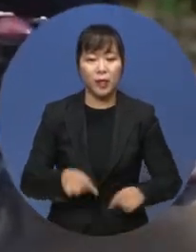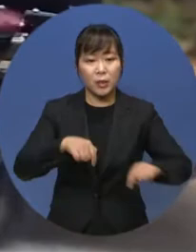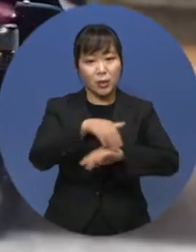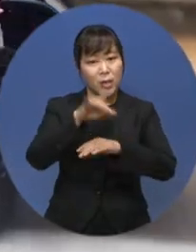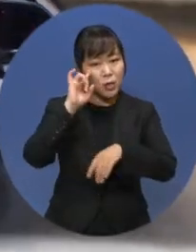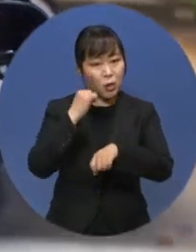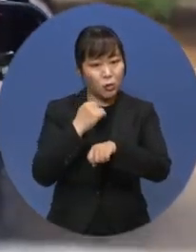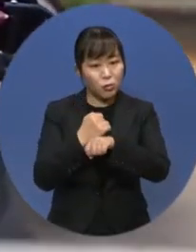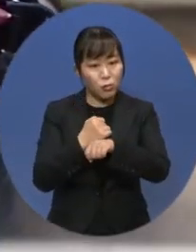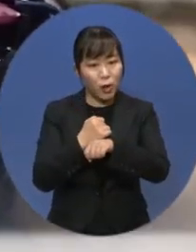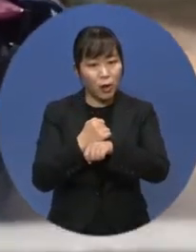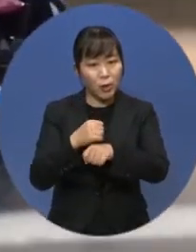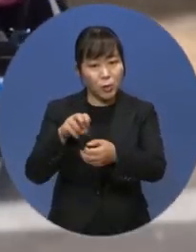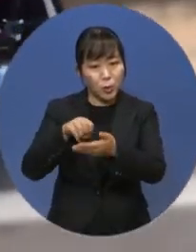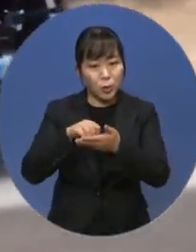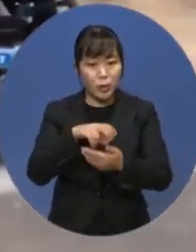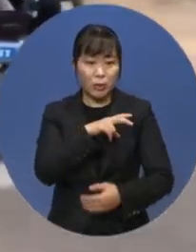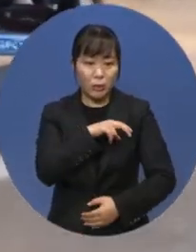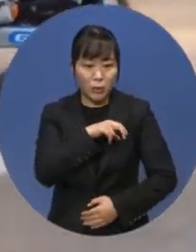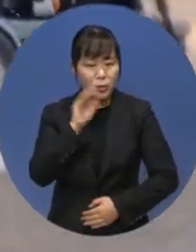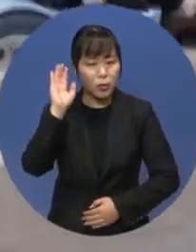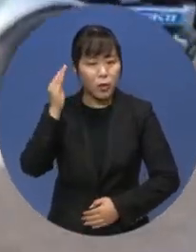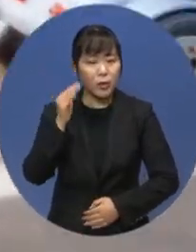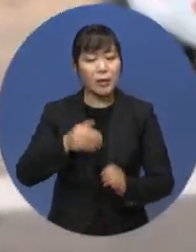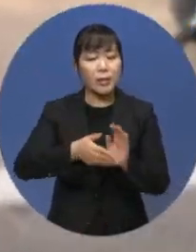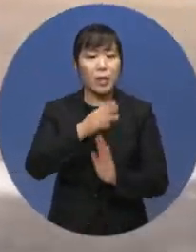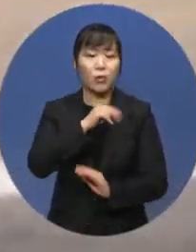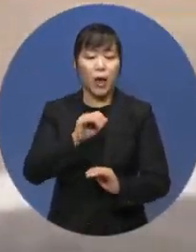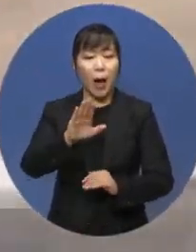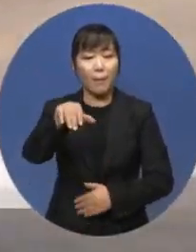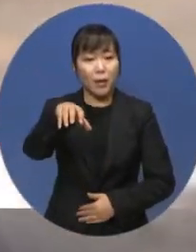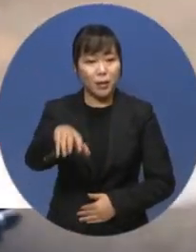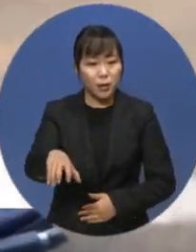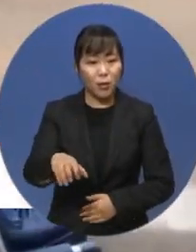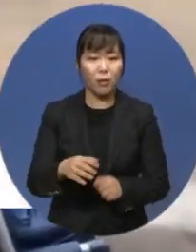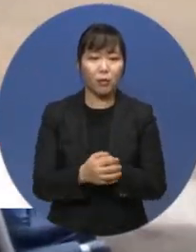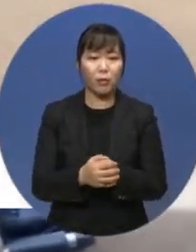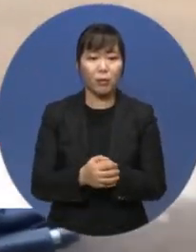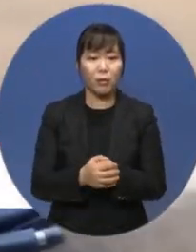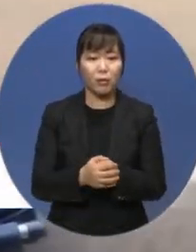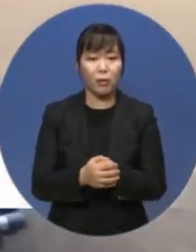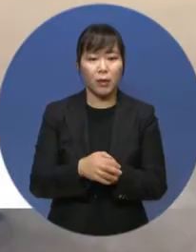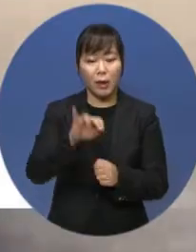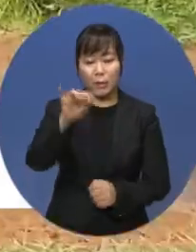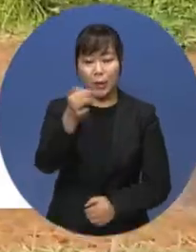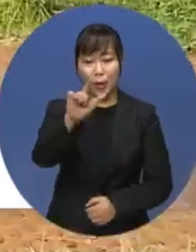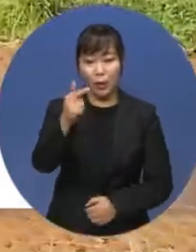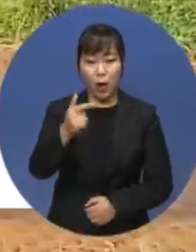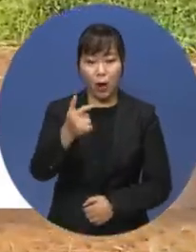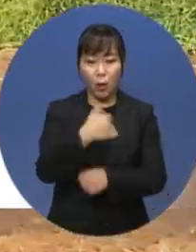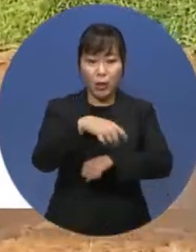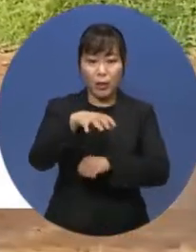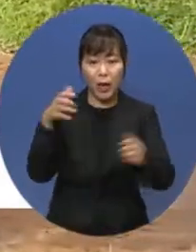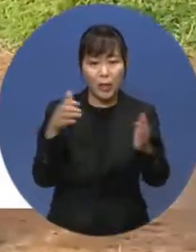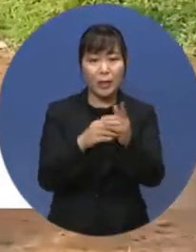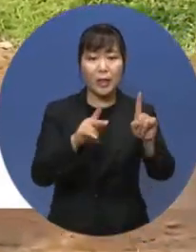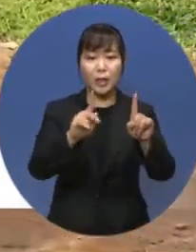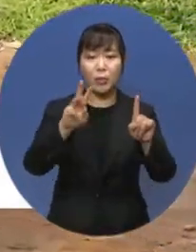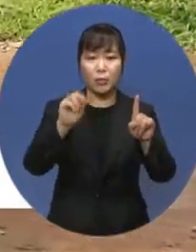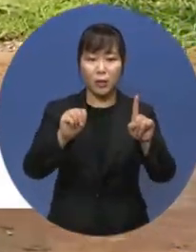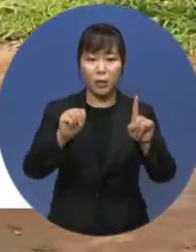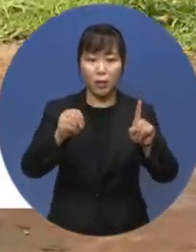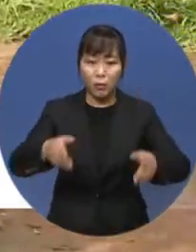정책연구회 소속 의원들은 최근에 시의회 앞에서 미관광장까지 1km